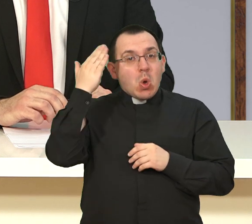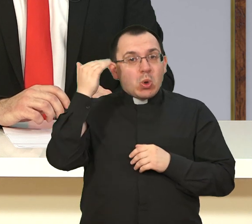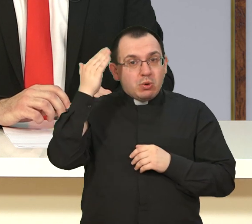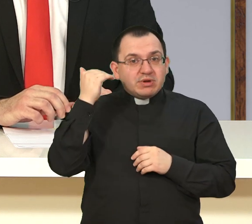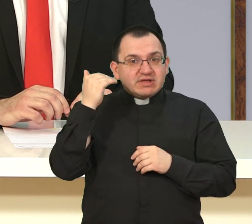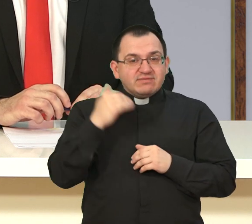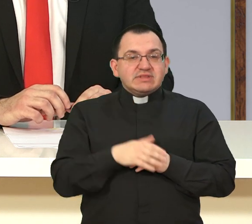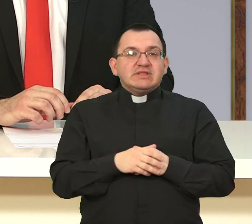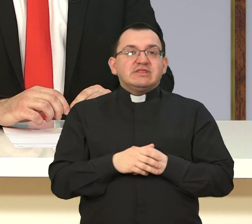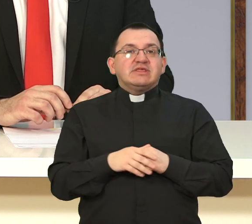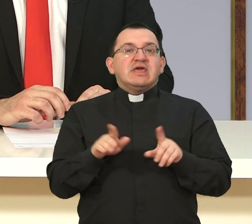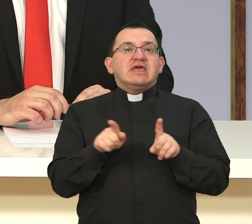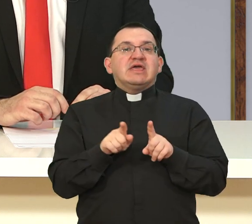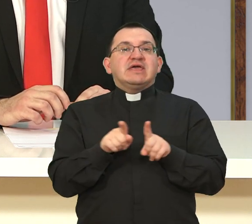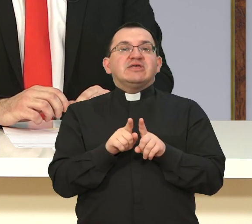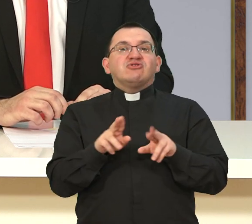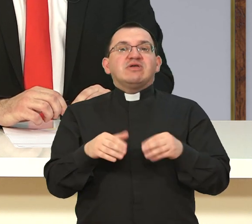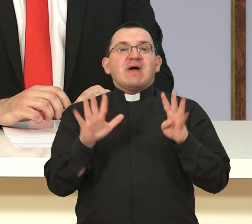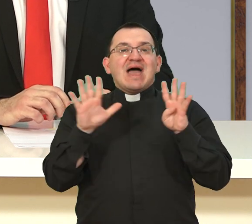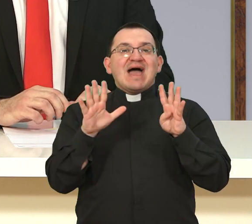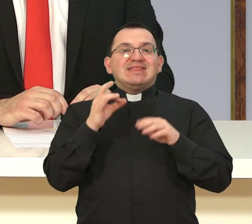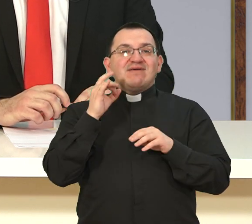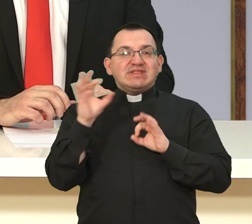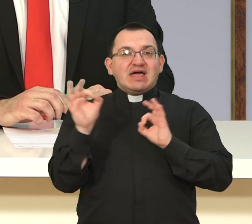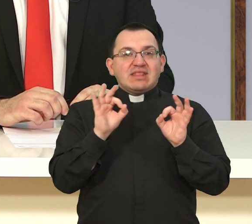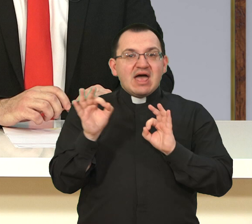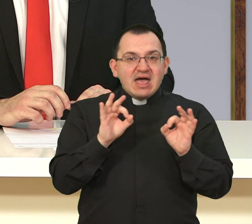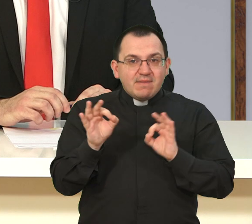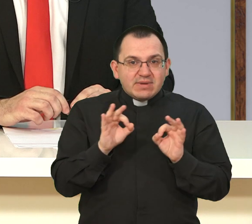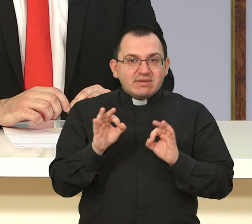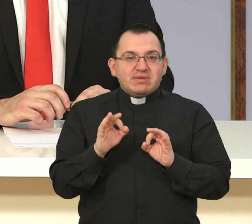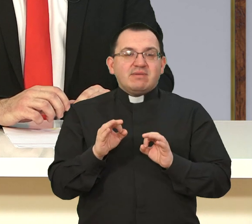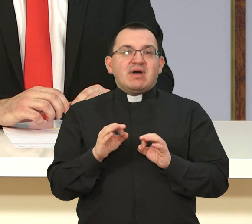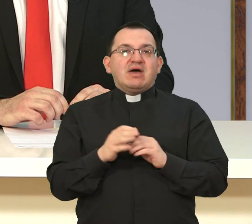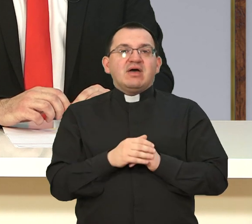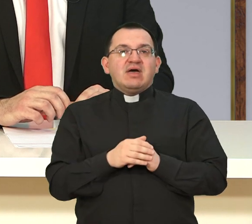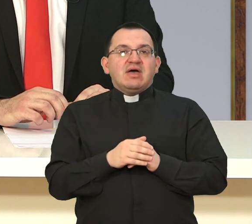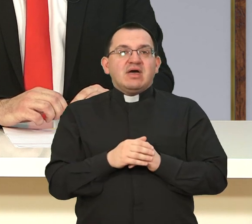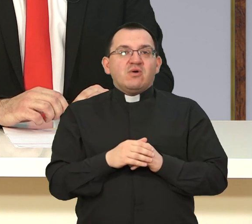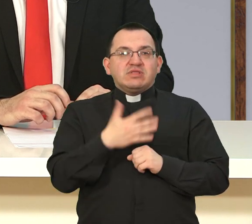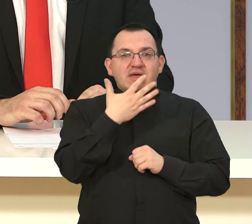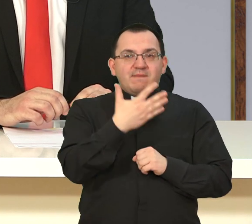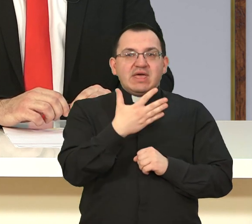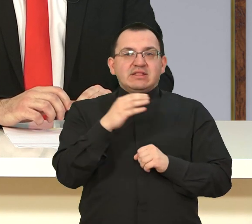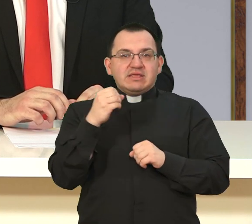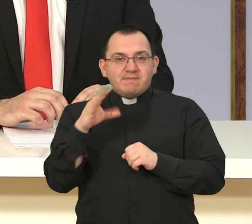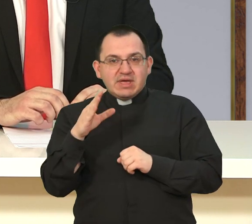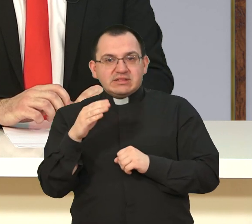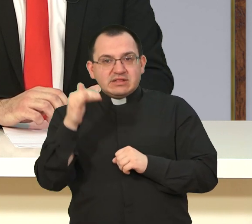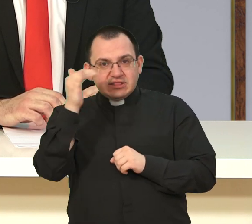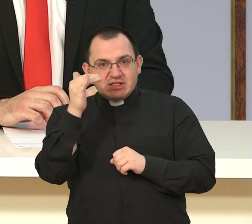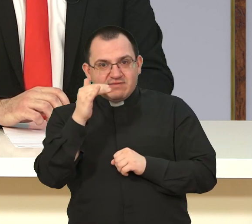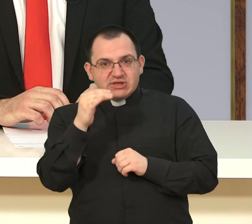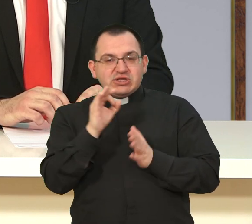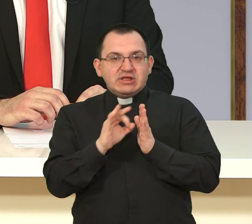u Koprivnici se za Stepinčevo pripremaju devetnicom, svakodnevnim duhovnim programom i svetom misom od 17.15 u župi